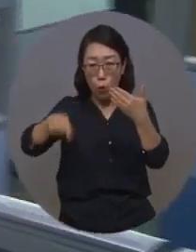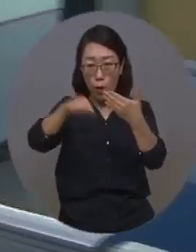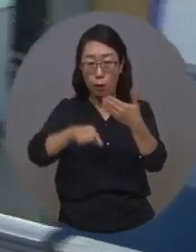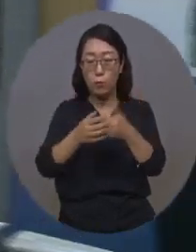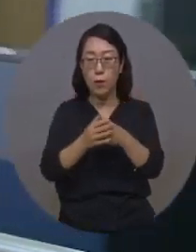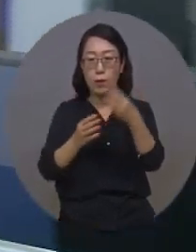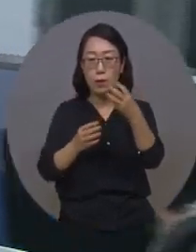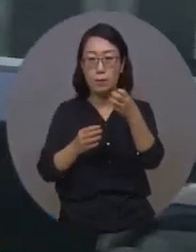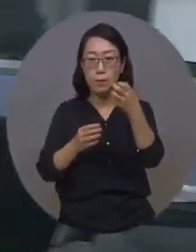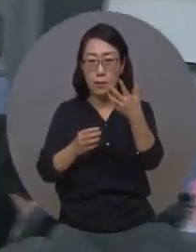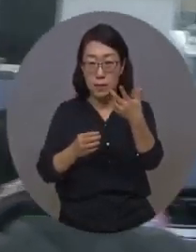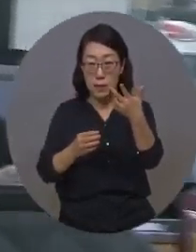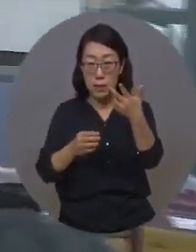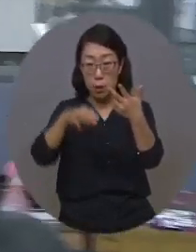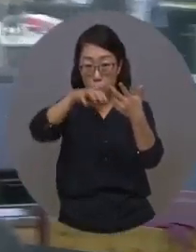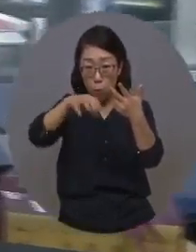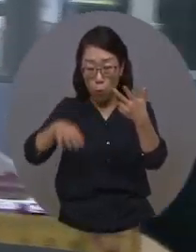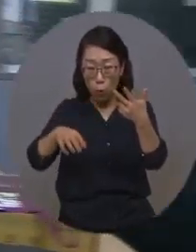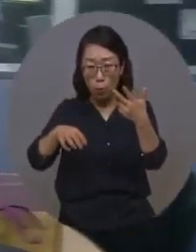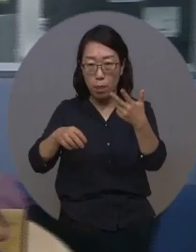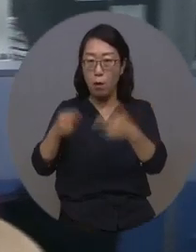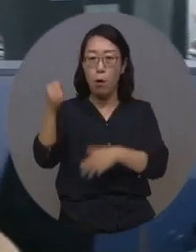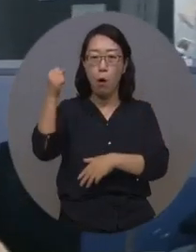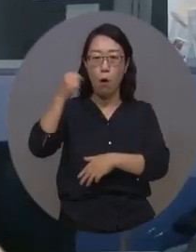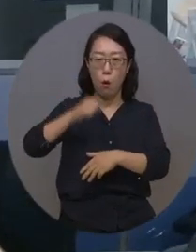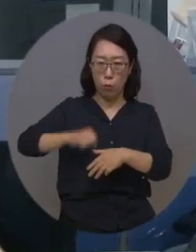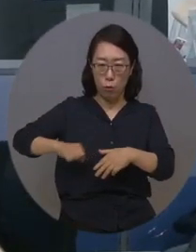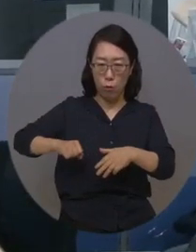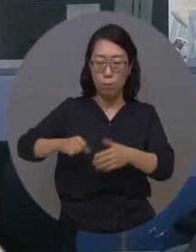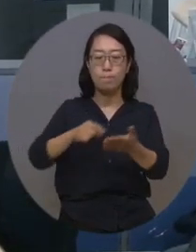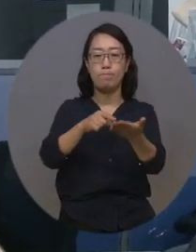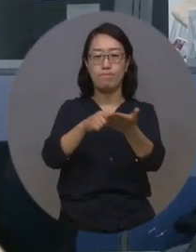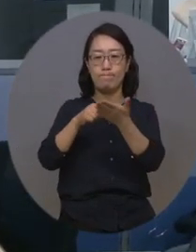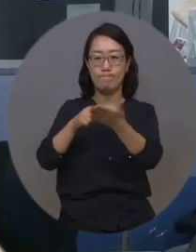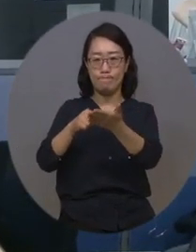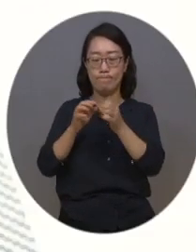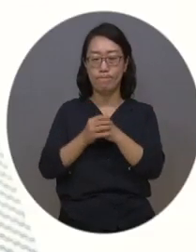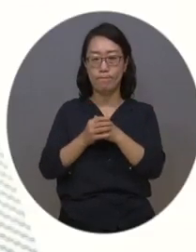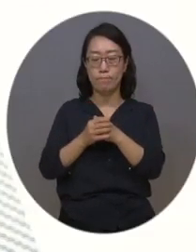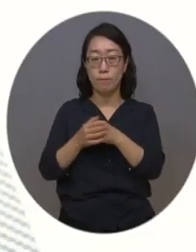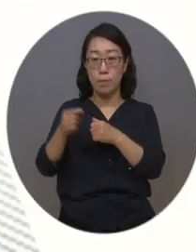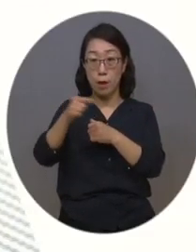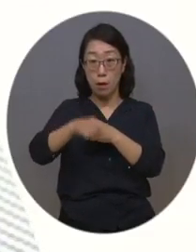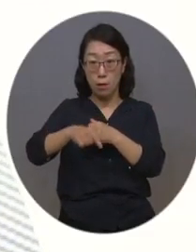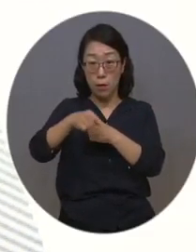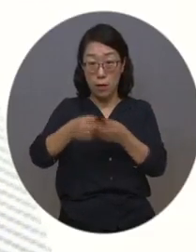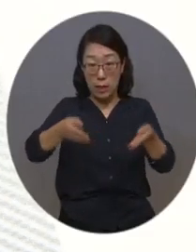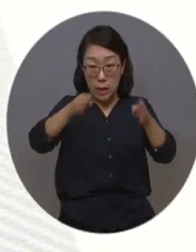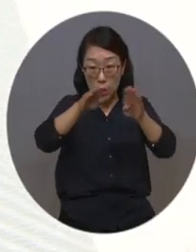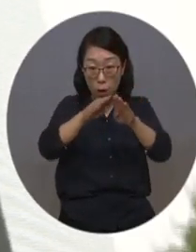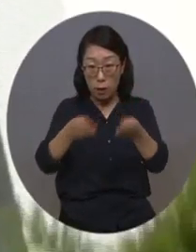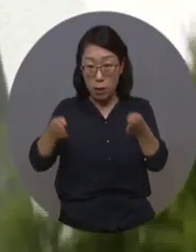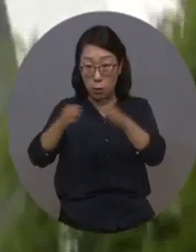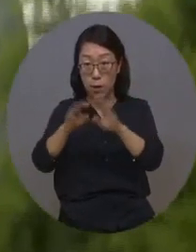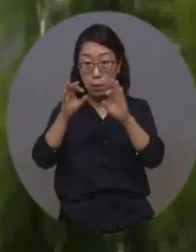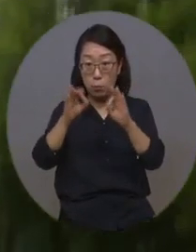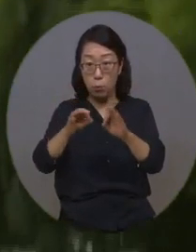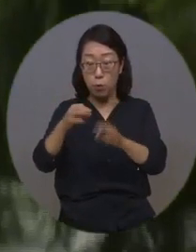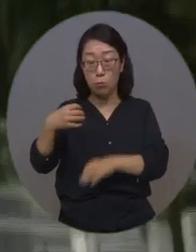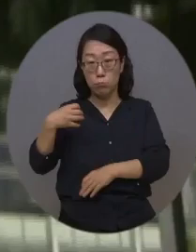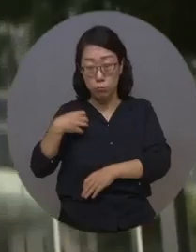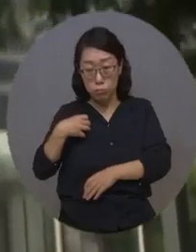장애인 의무 고용률을 준수하지 않은 것으로 드러났습니다 특히 해당 기관들이 납부한 고용 부담금은